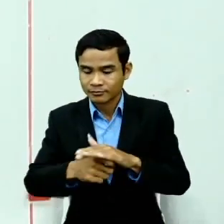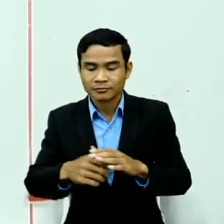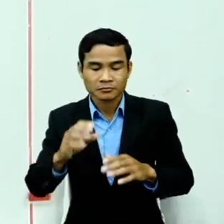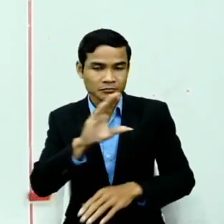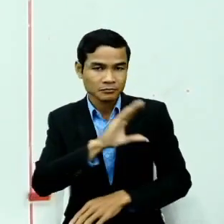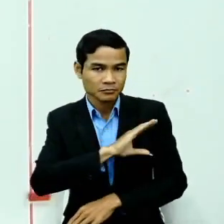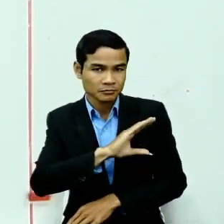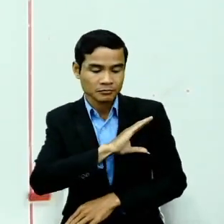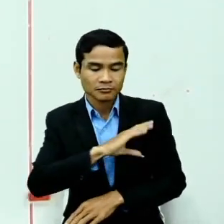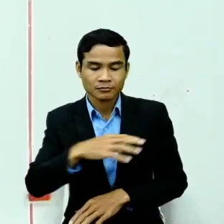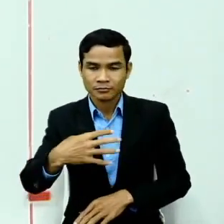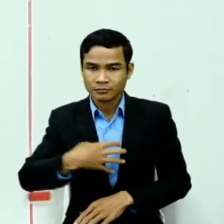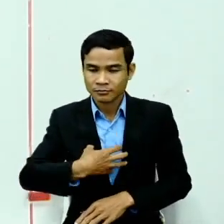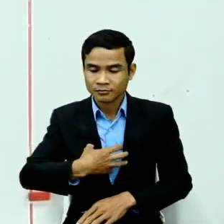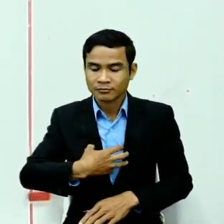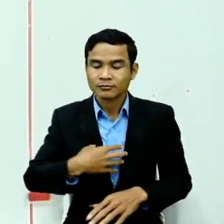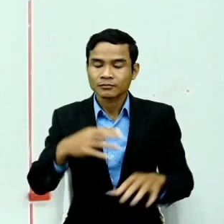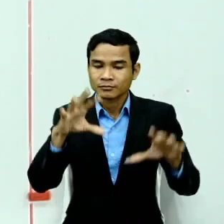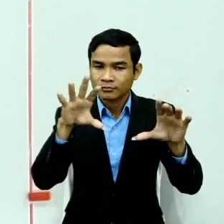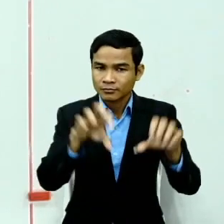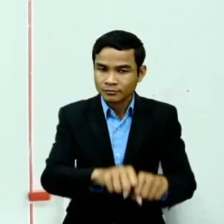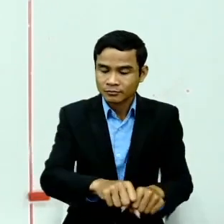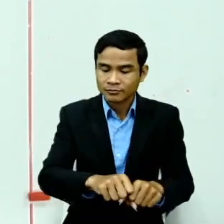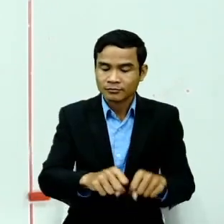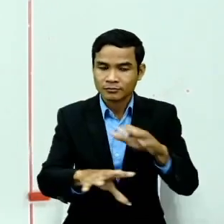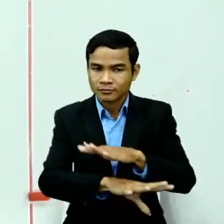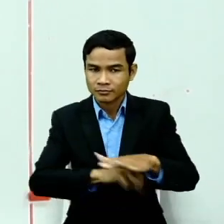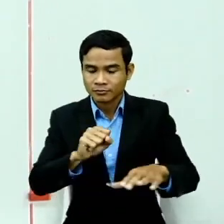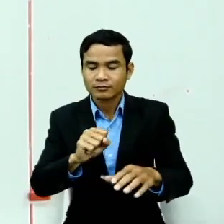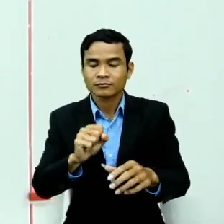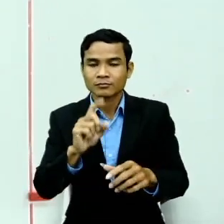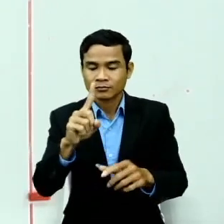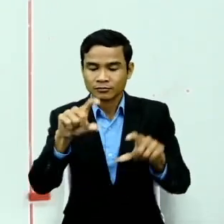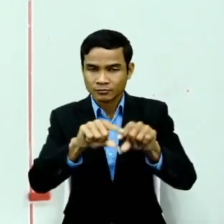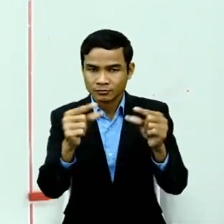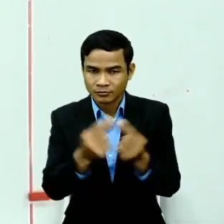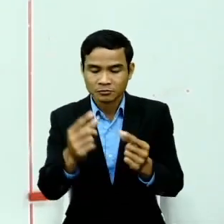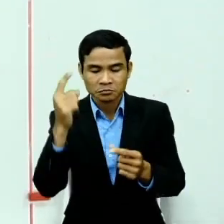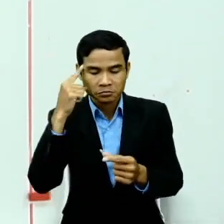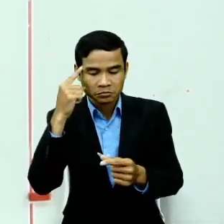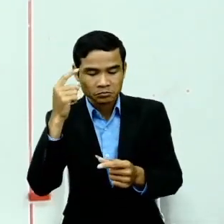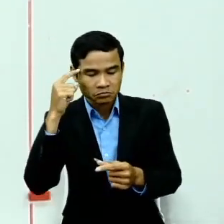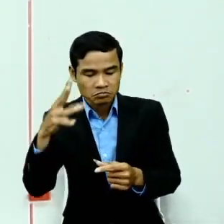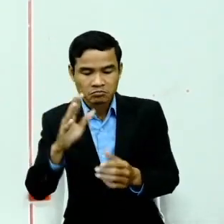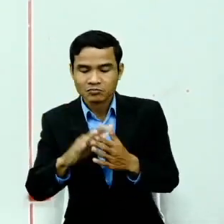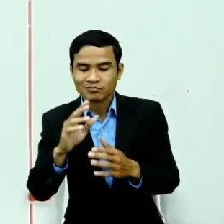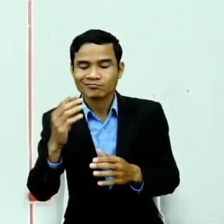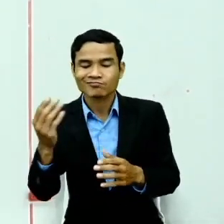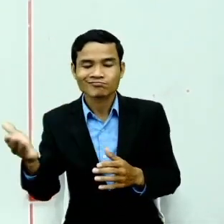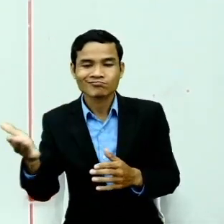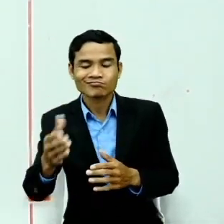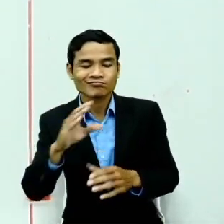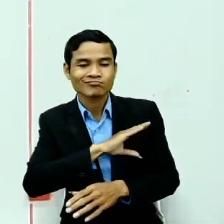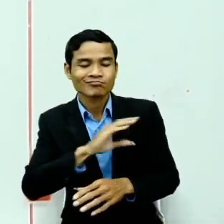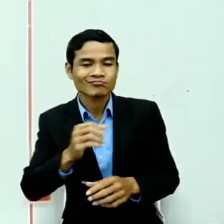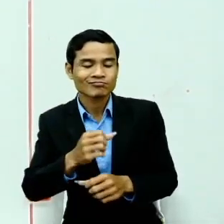lì trong chặt trao mùi cồng chà đầm bay cầm áo trao từng ọc nế nông đăng ta bù lì thật phụ đùi mà đấy